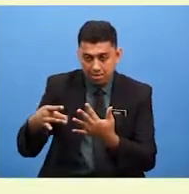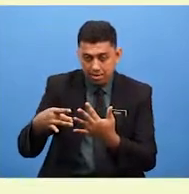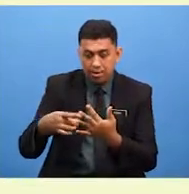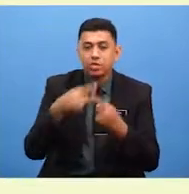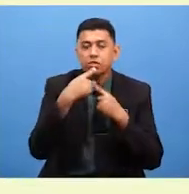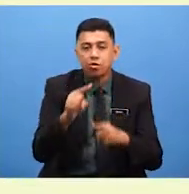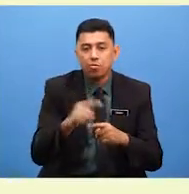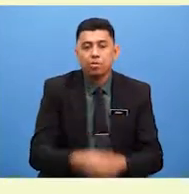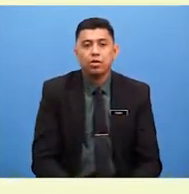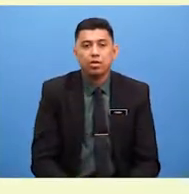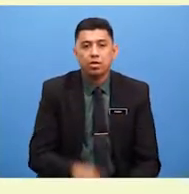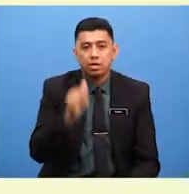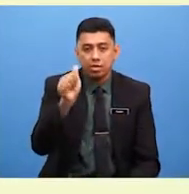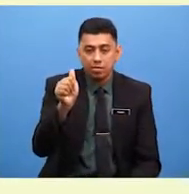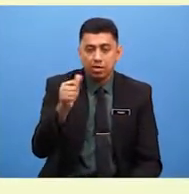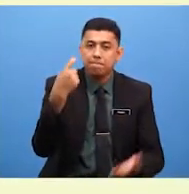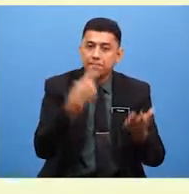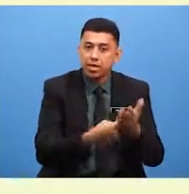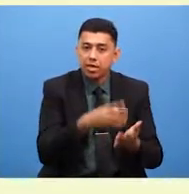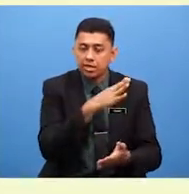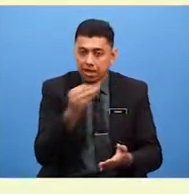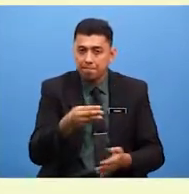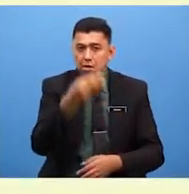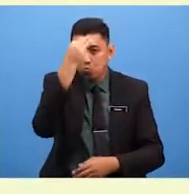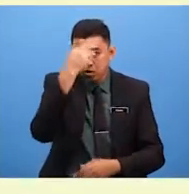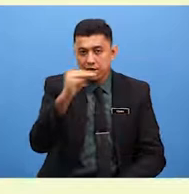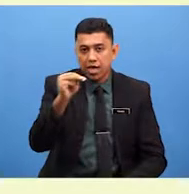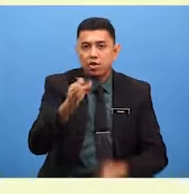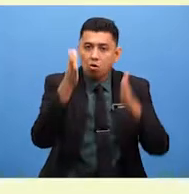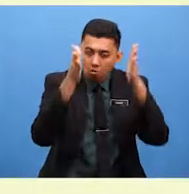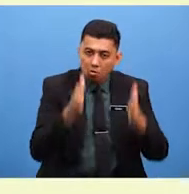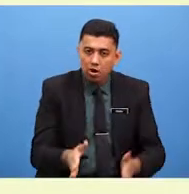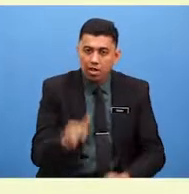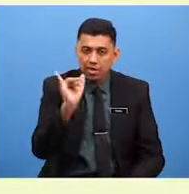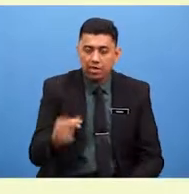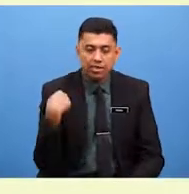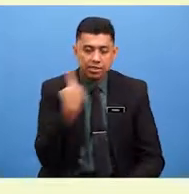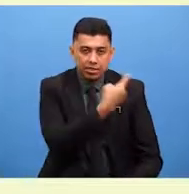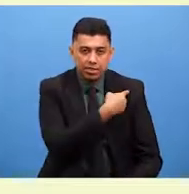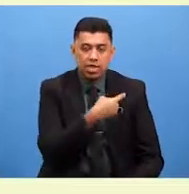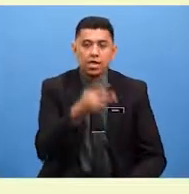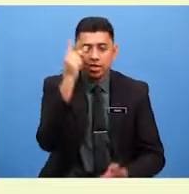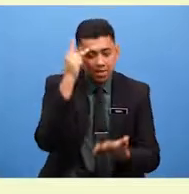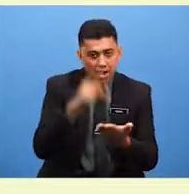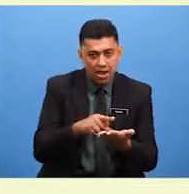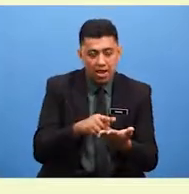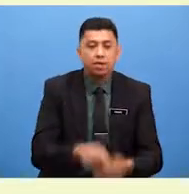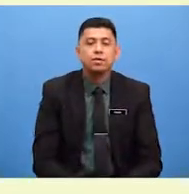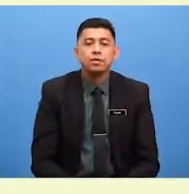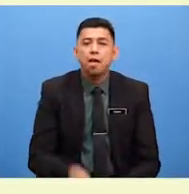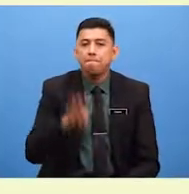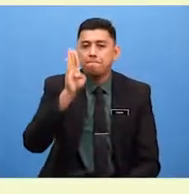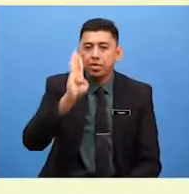adalah A. Menghargai dan memuliakan orang yang kita kenal.